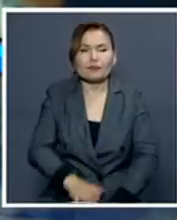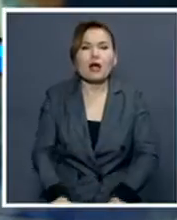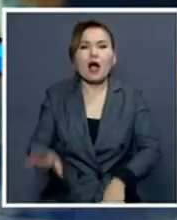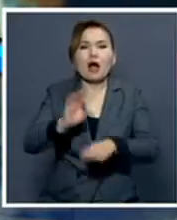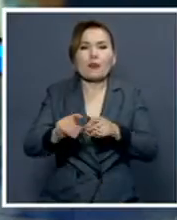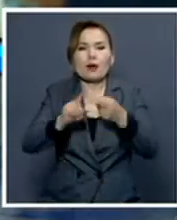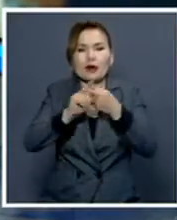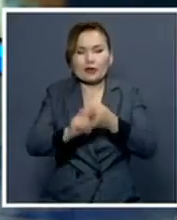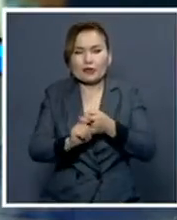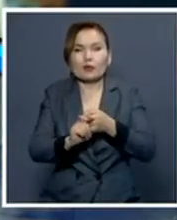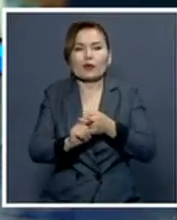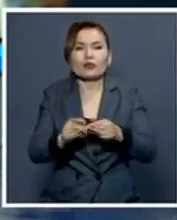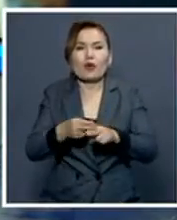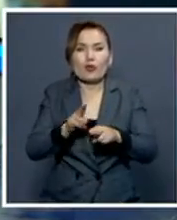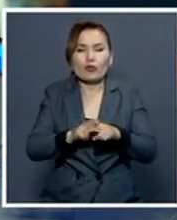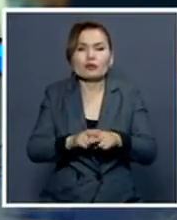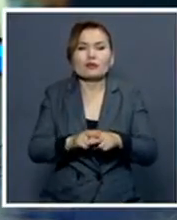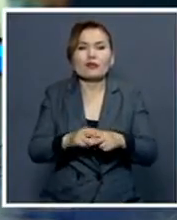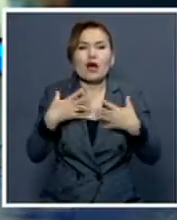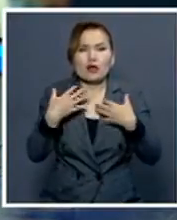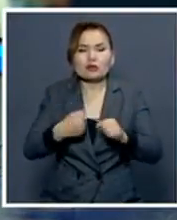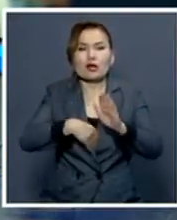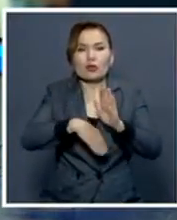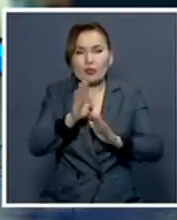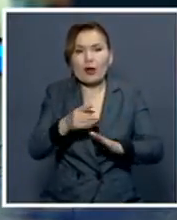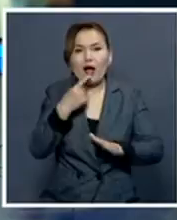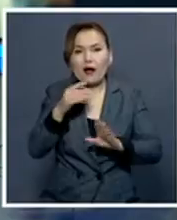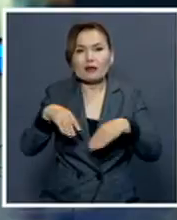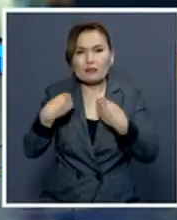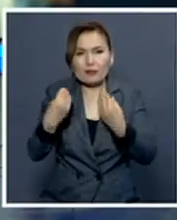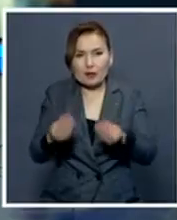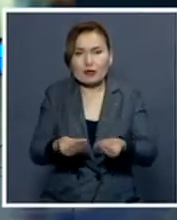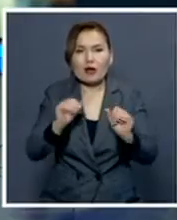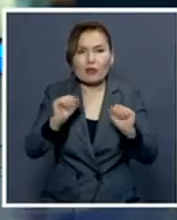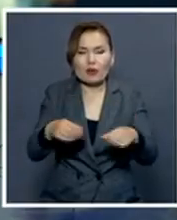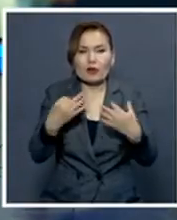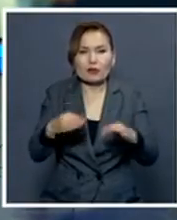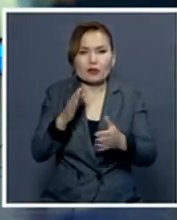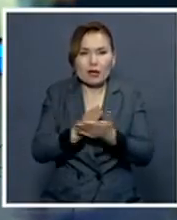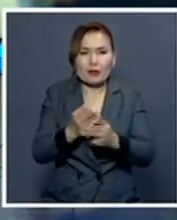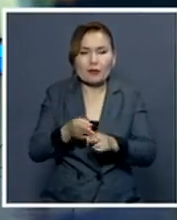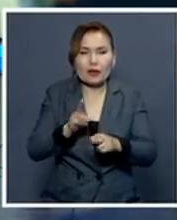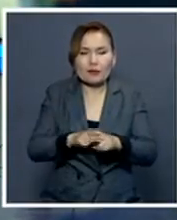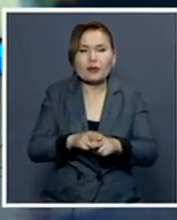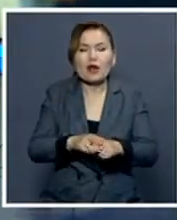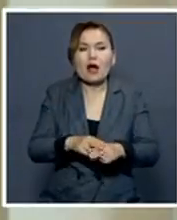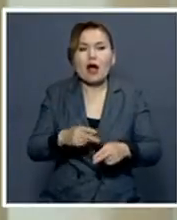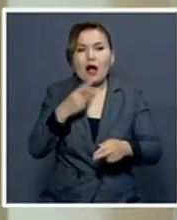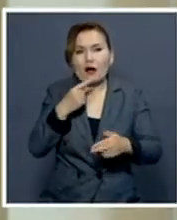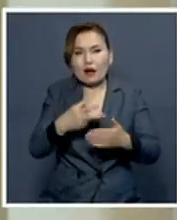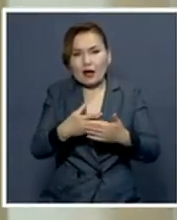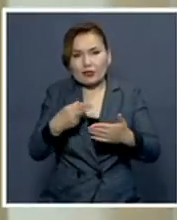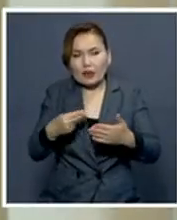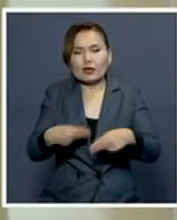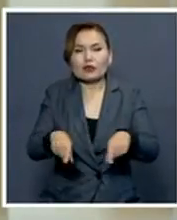Коронавирус жұқтырып жазылғандар да донор бола алады. Олардың ағзасында вируспен күресетін антидене қалыптасады. Яғни қаннан ажыратылған